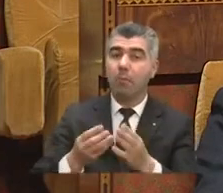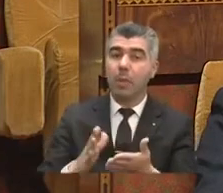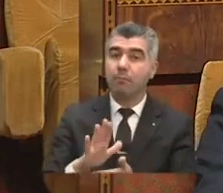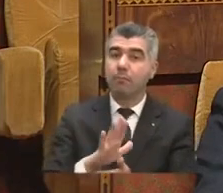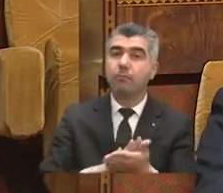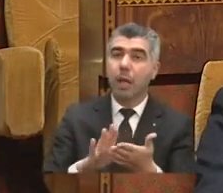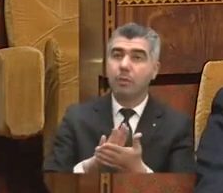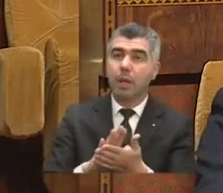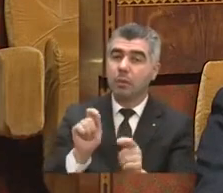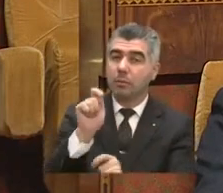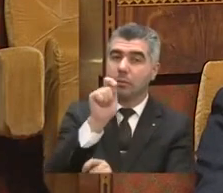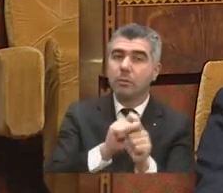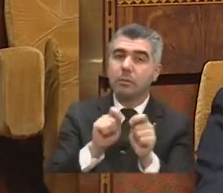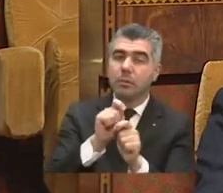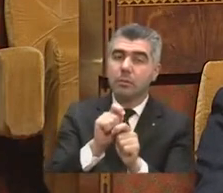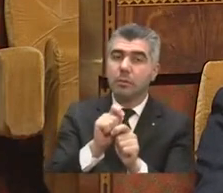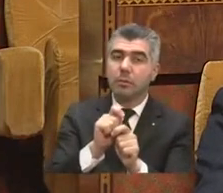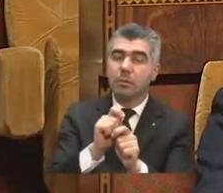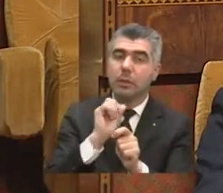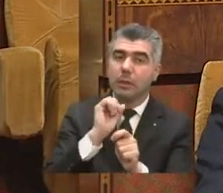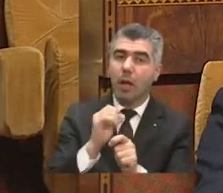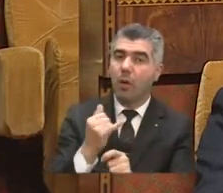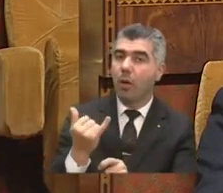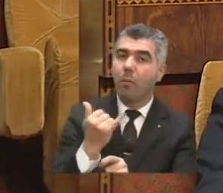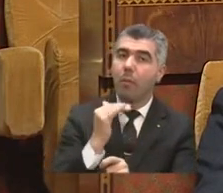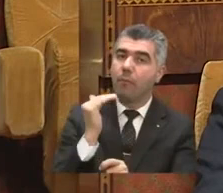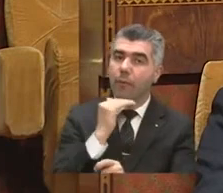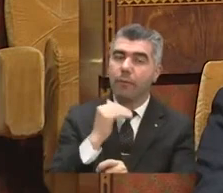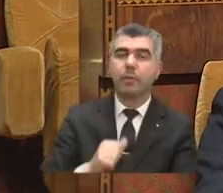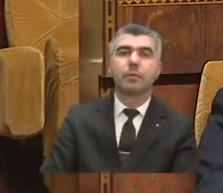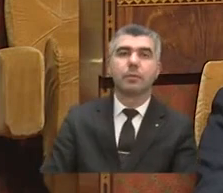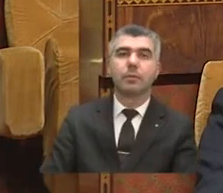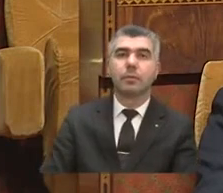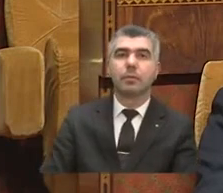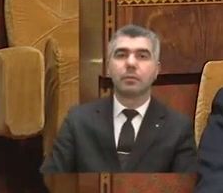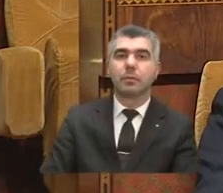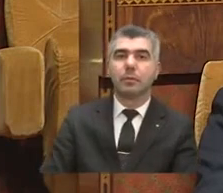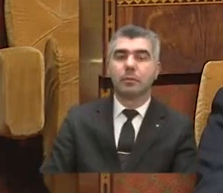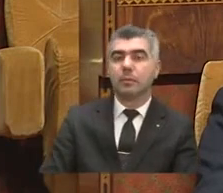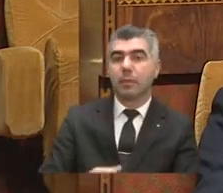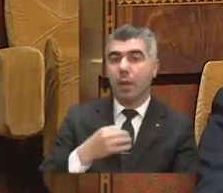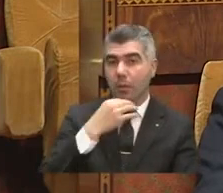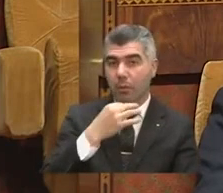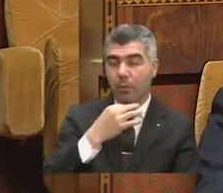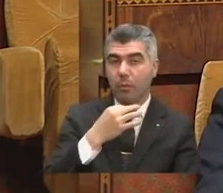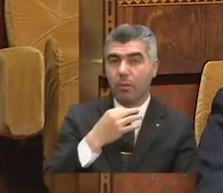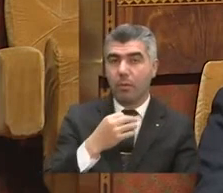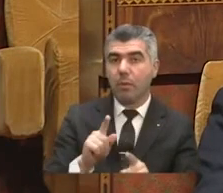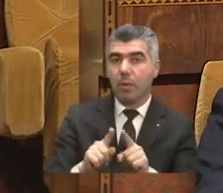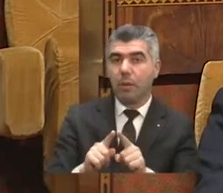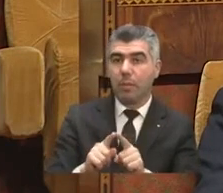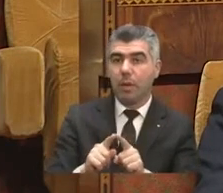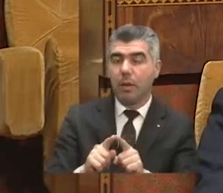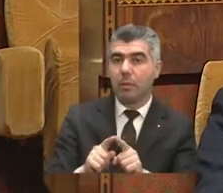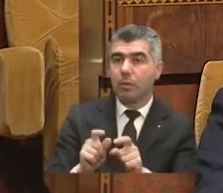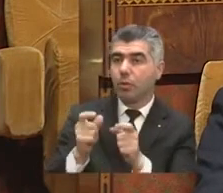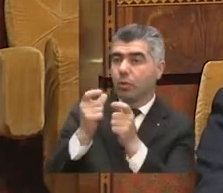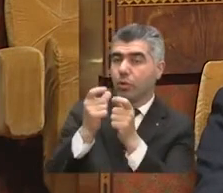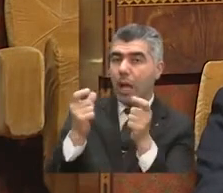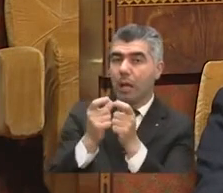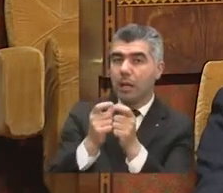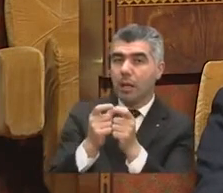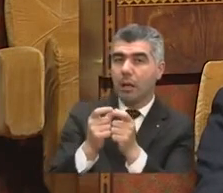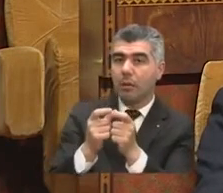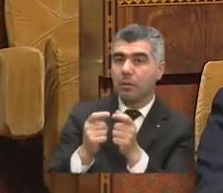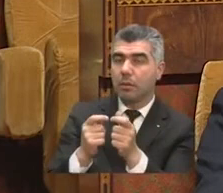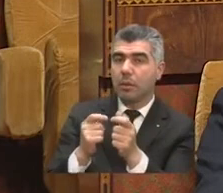يجب معالجتها بشكل استعجالي. هنا لا أتكلم على النظام على القطاع الغير مهيكل